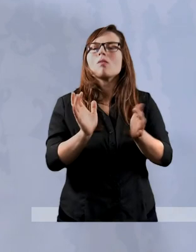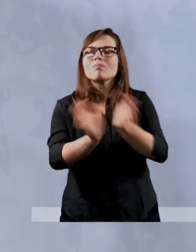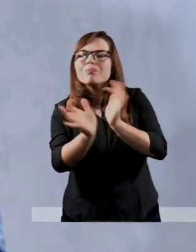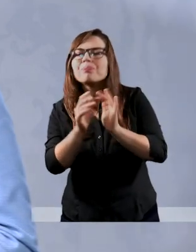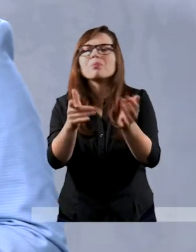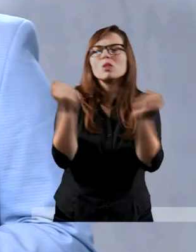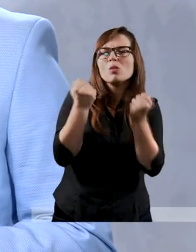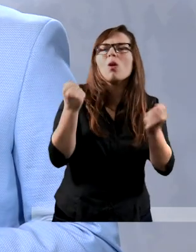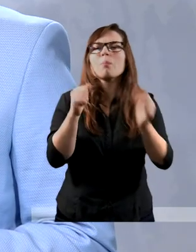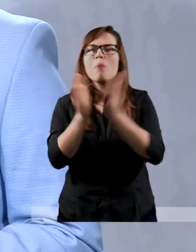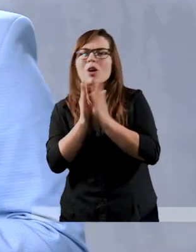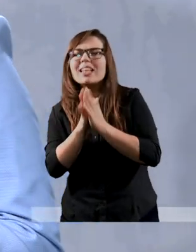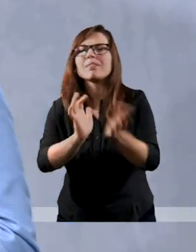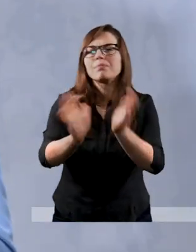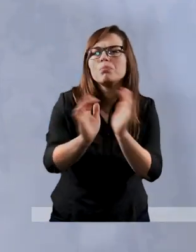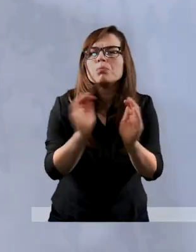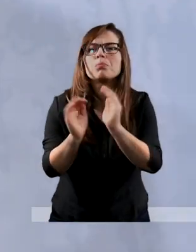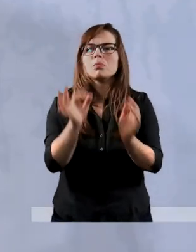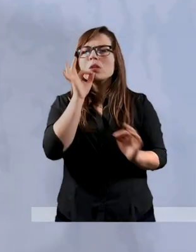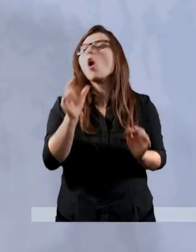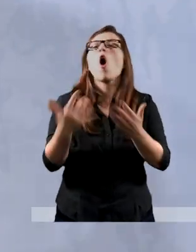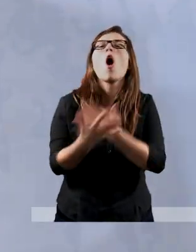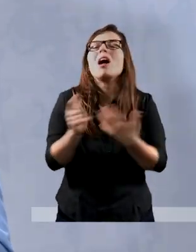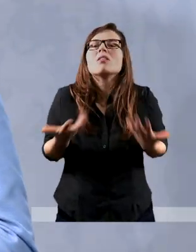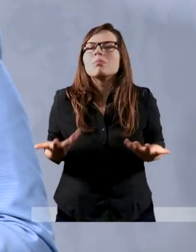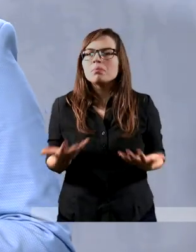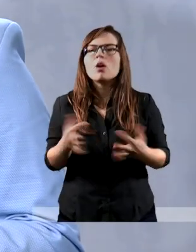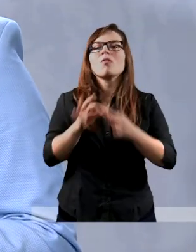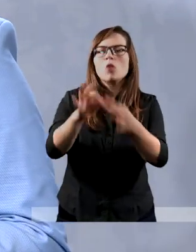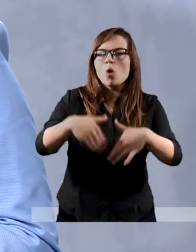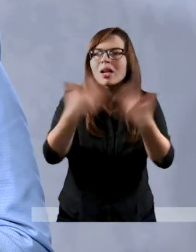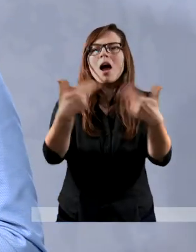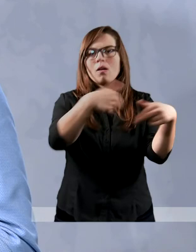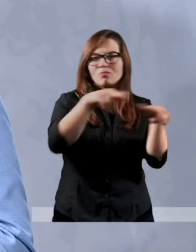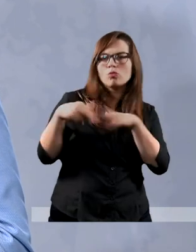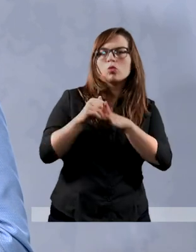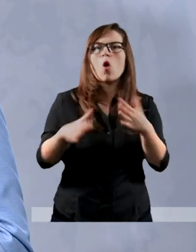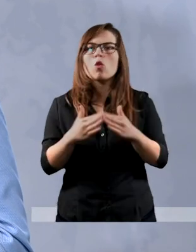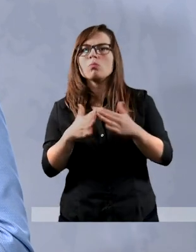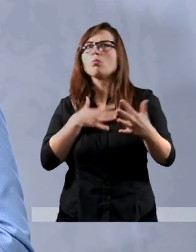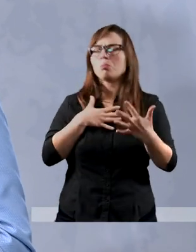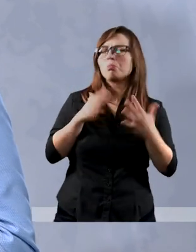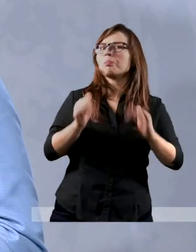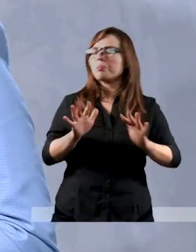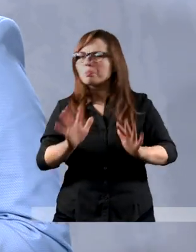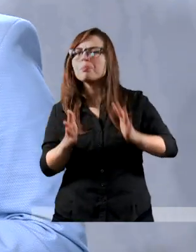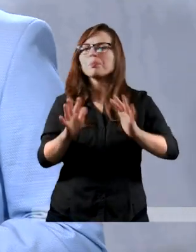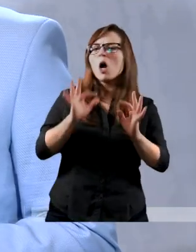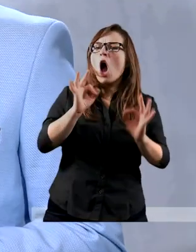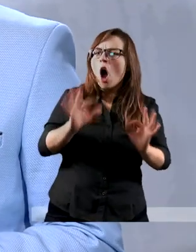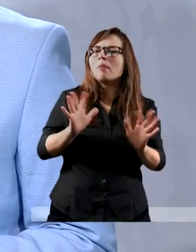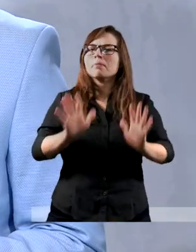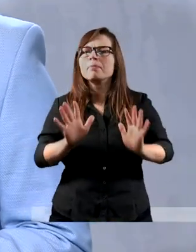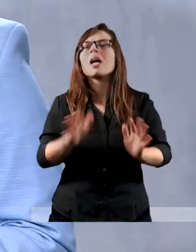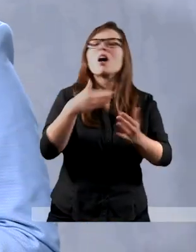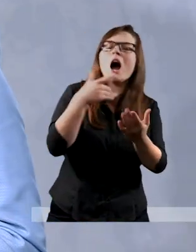go mocną modlitwą. Co się okazało, w ciągu dnia wrócił do domu. Na razie czuje się w porządku, ale Michał został